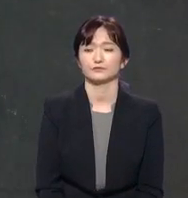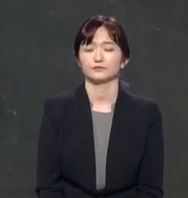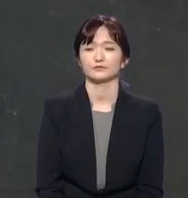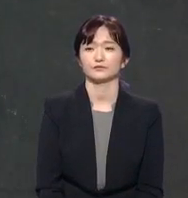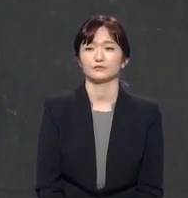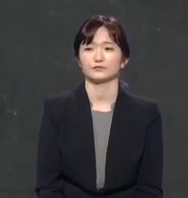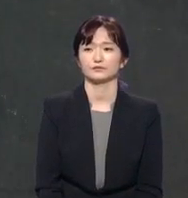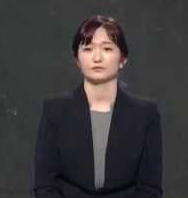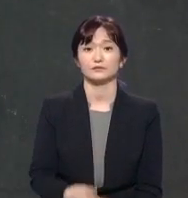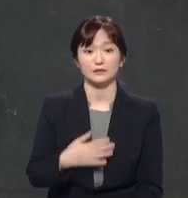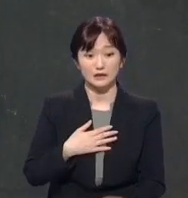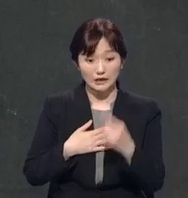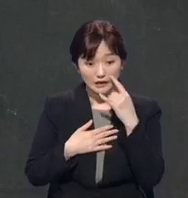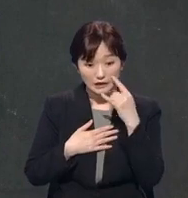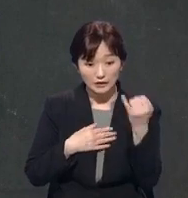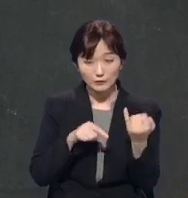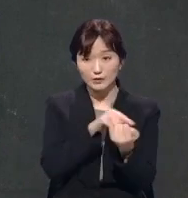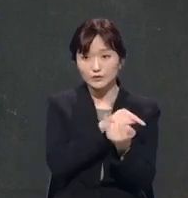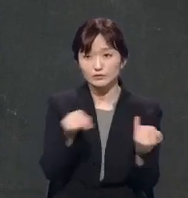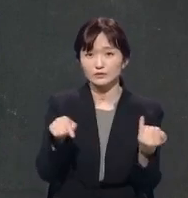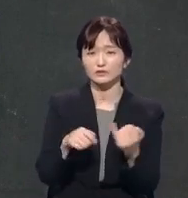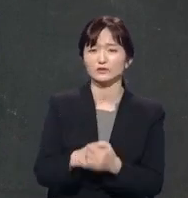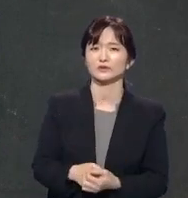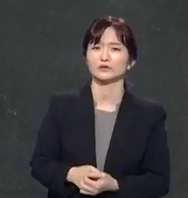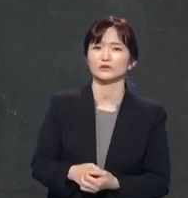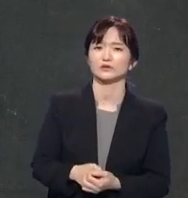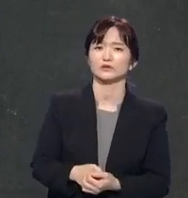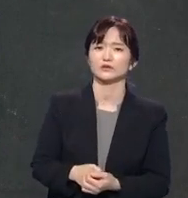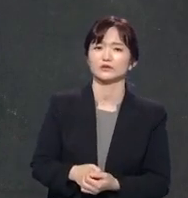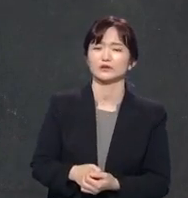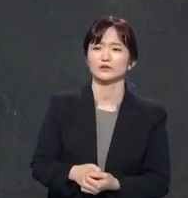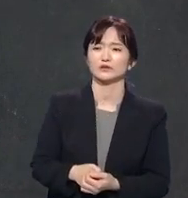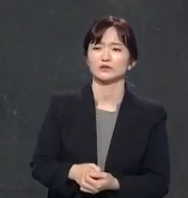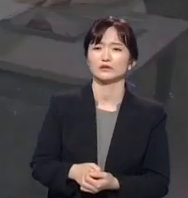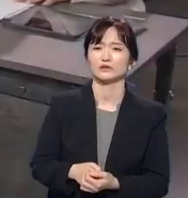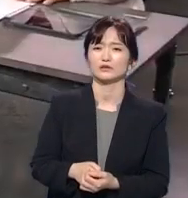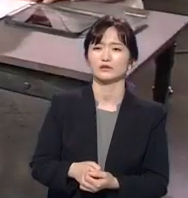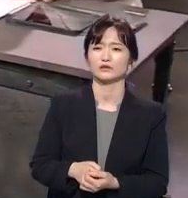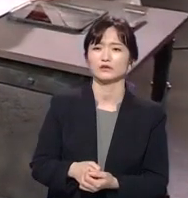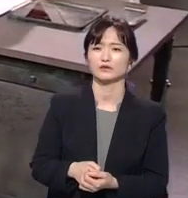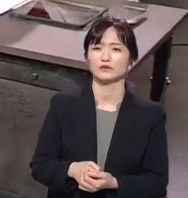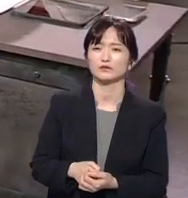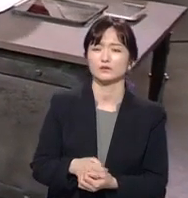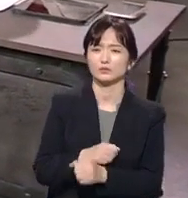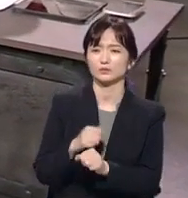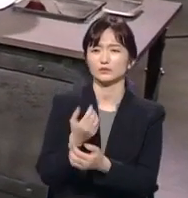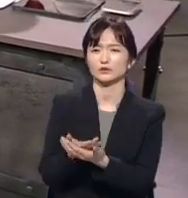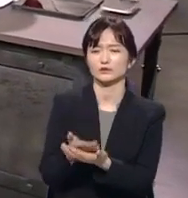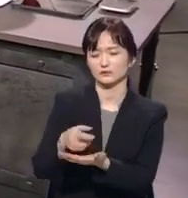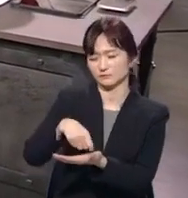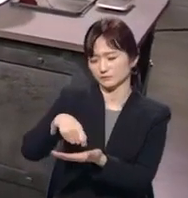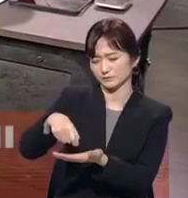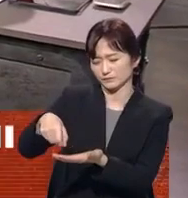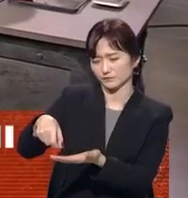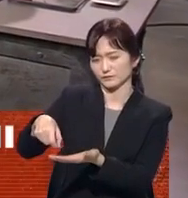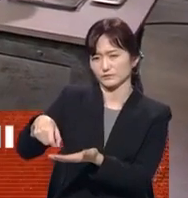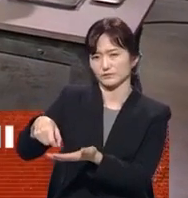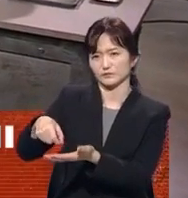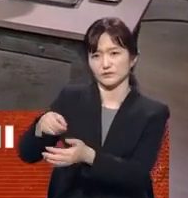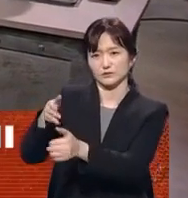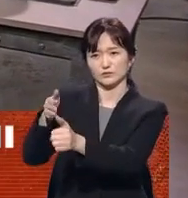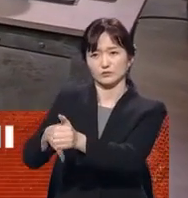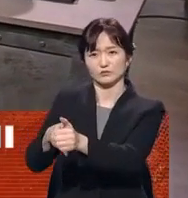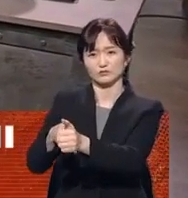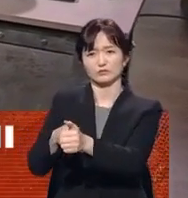내가 엄마 죽였는데 탄원서 좀 점 점 아 이거 진짜 어이가